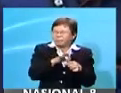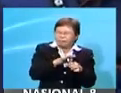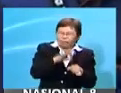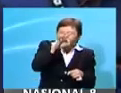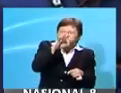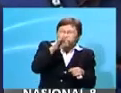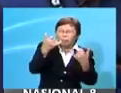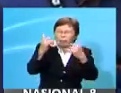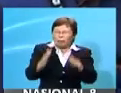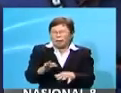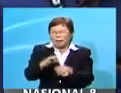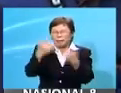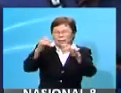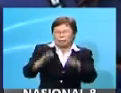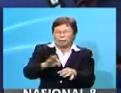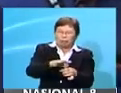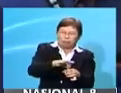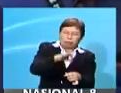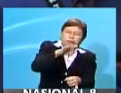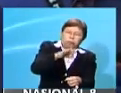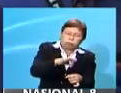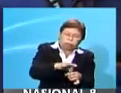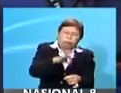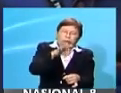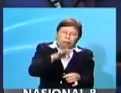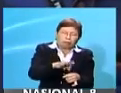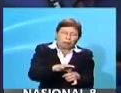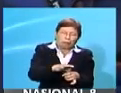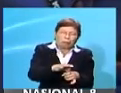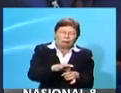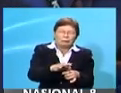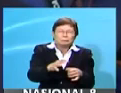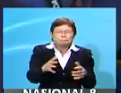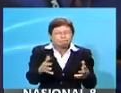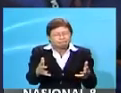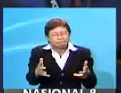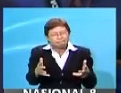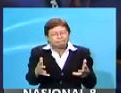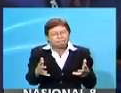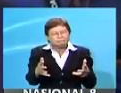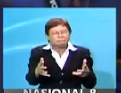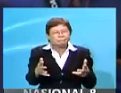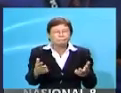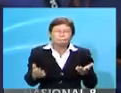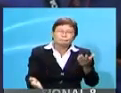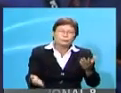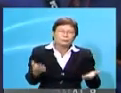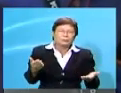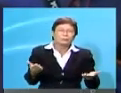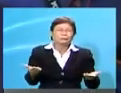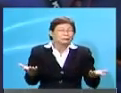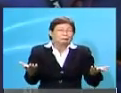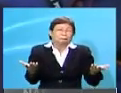player tidak mempunyai semangat untuk beraksi Lebih Jauh mungk